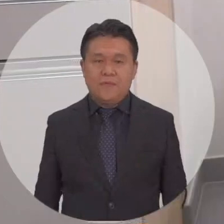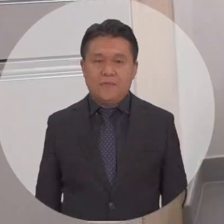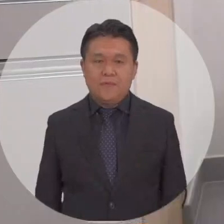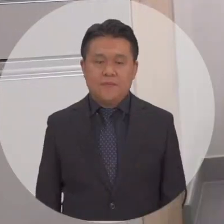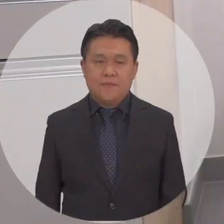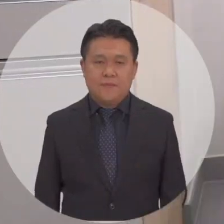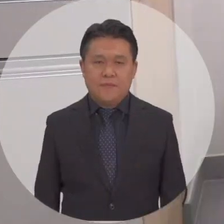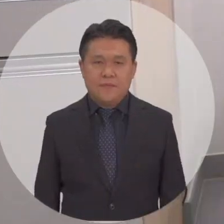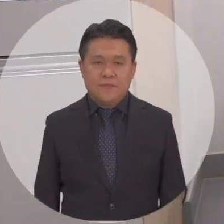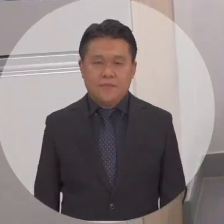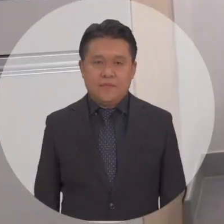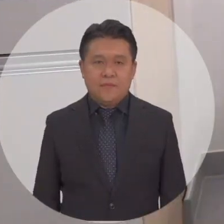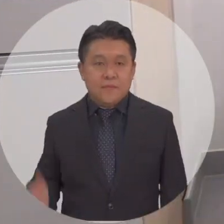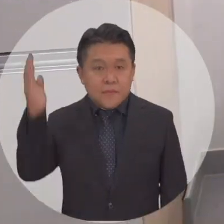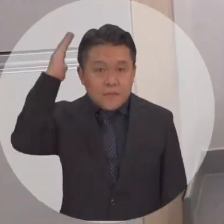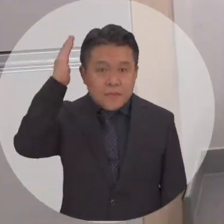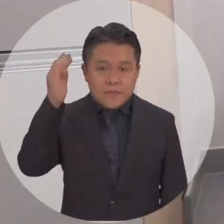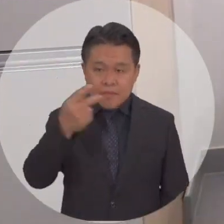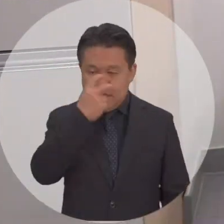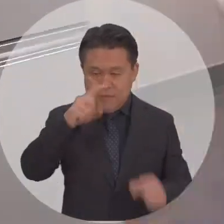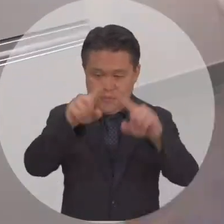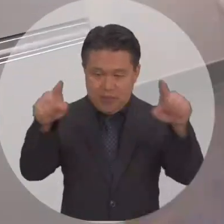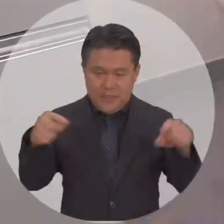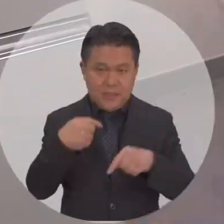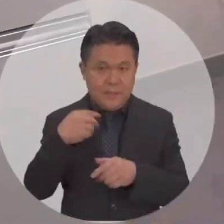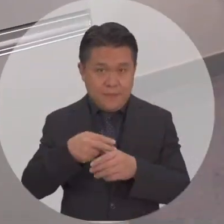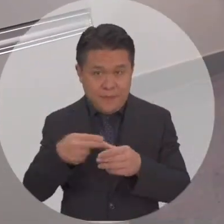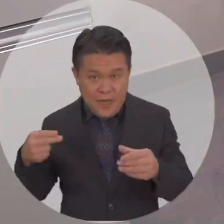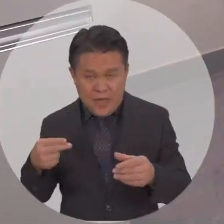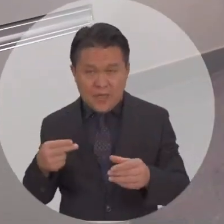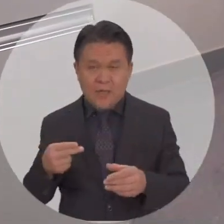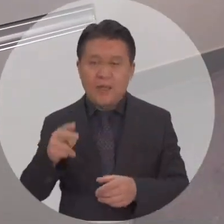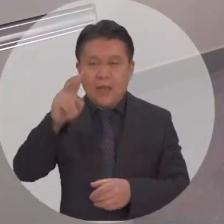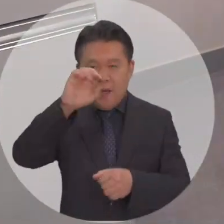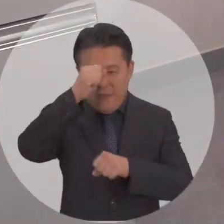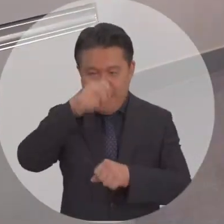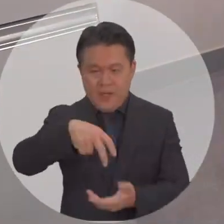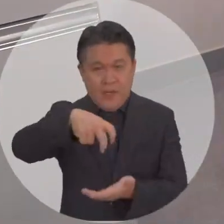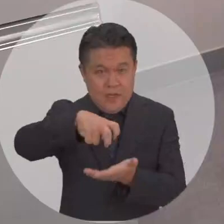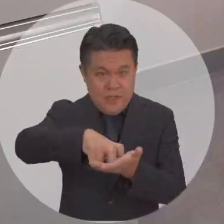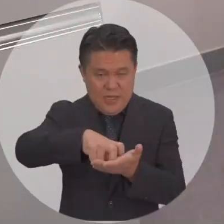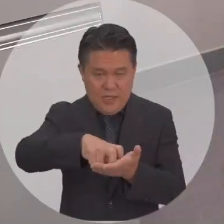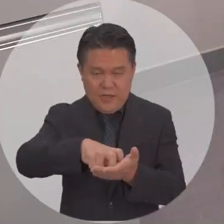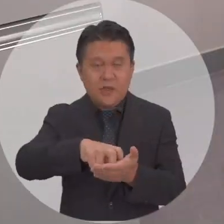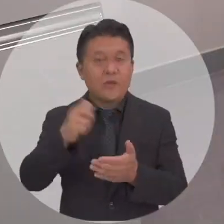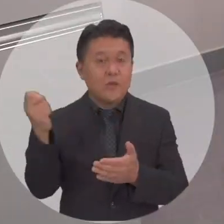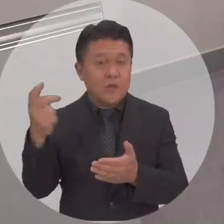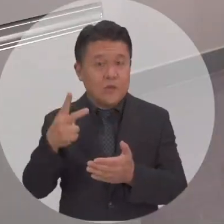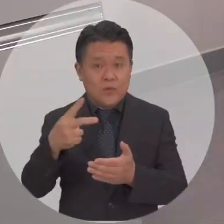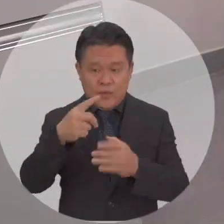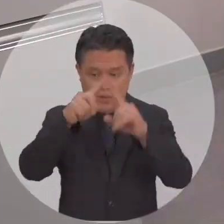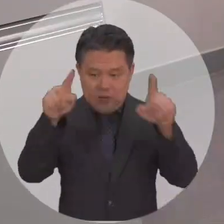방법입니다. 머리 쪽 베개는 빼고 다리를 세우거나 베개로 받쳐줍니다.